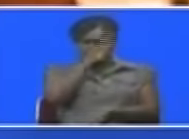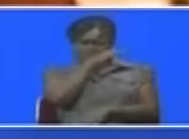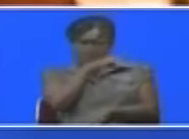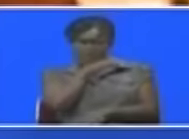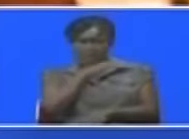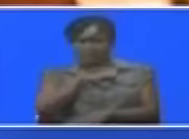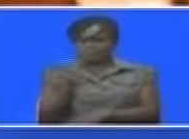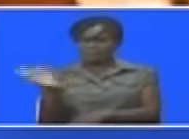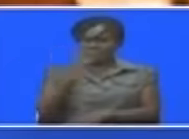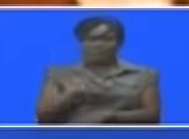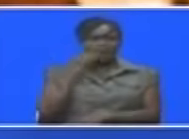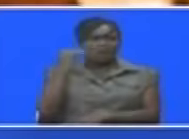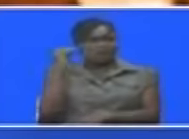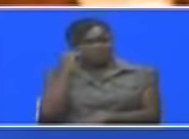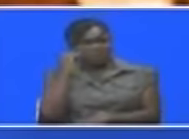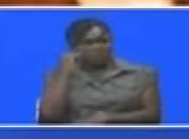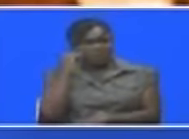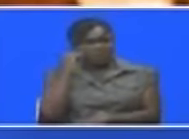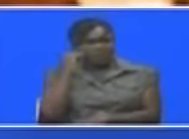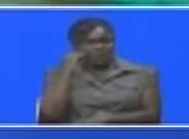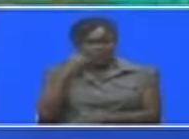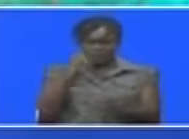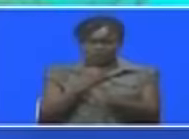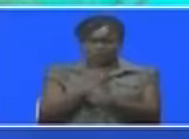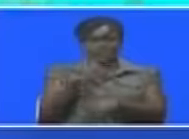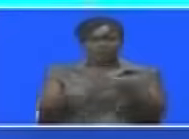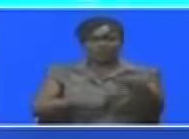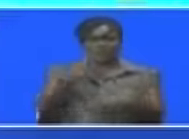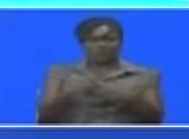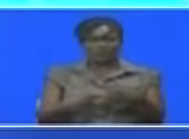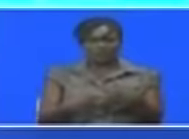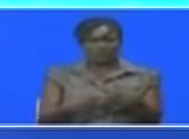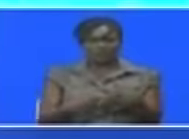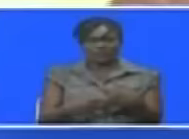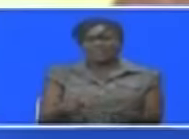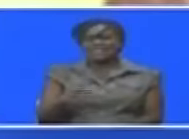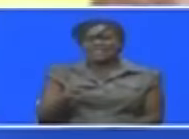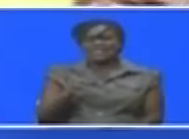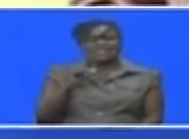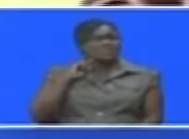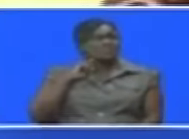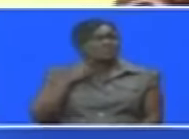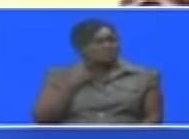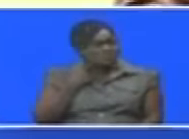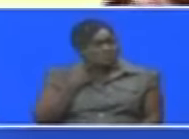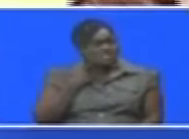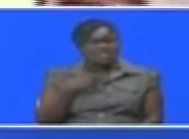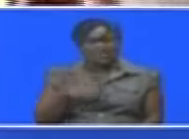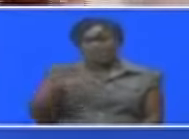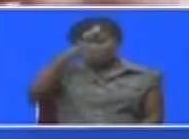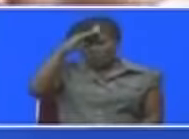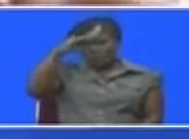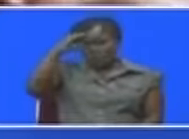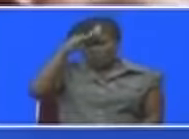au nakunya tu na sibo na inafanya kazi zake. Hii ladha yake ni kama ya bia. Ladha ya pombe hii